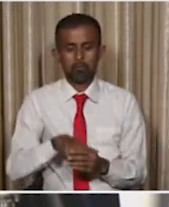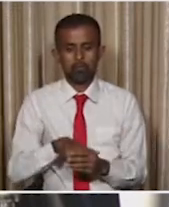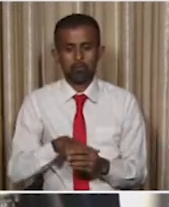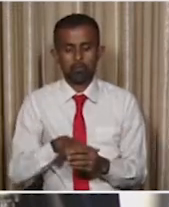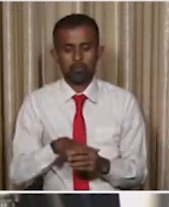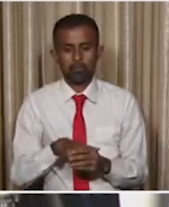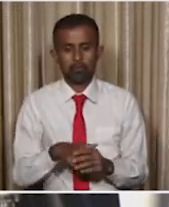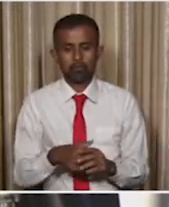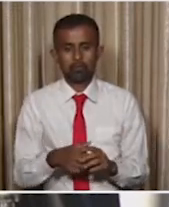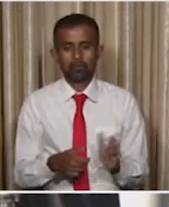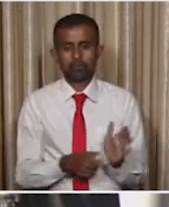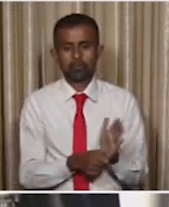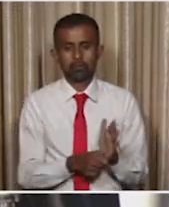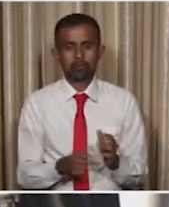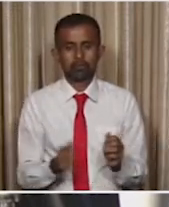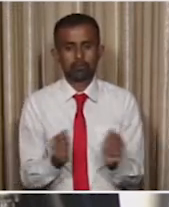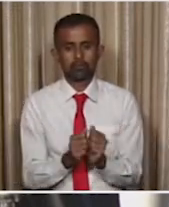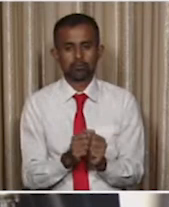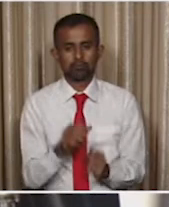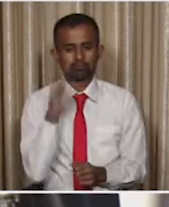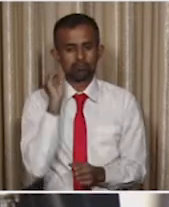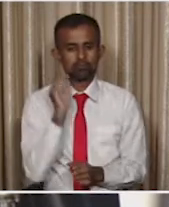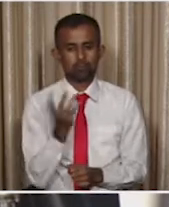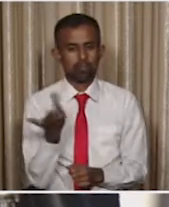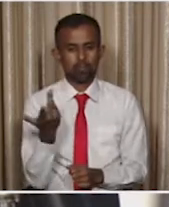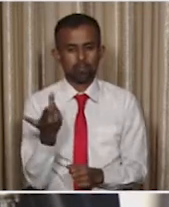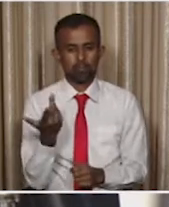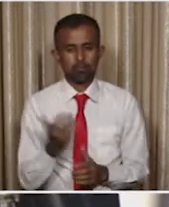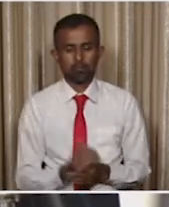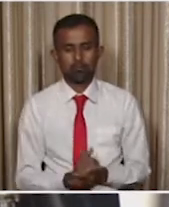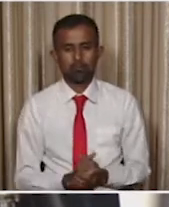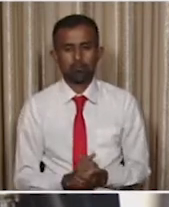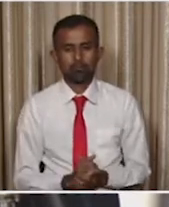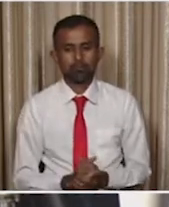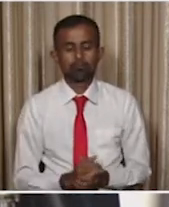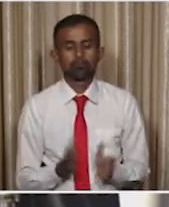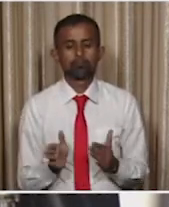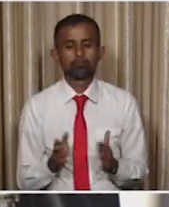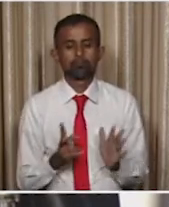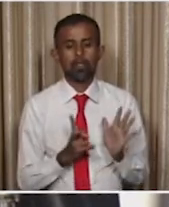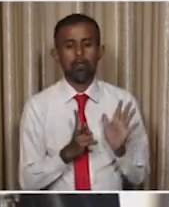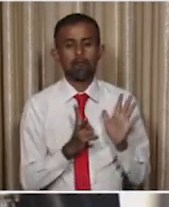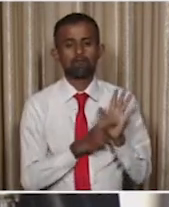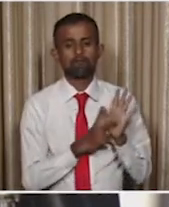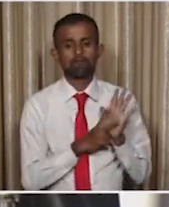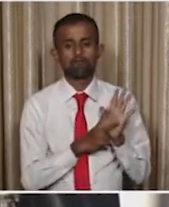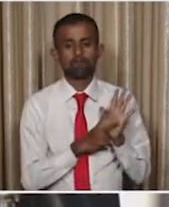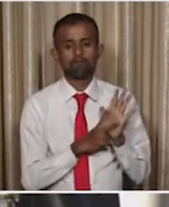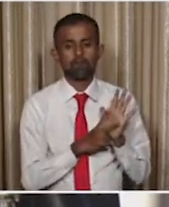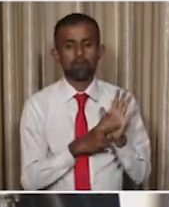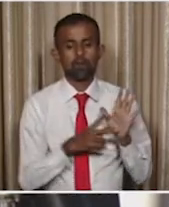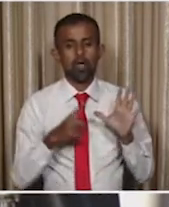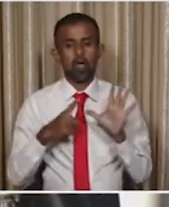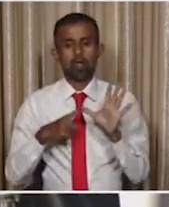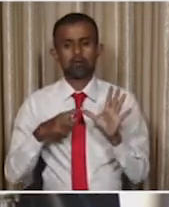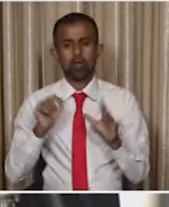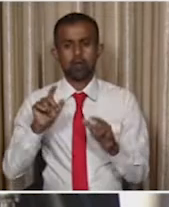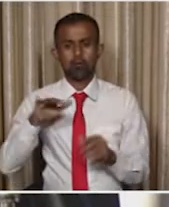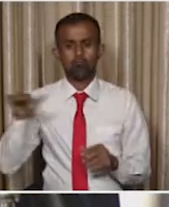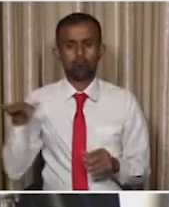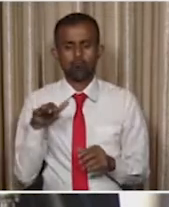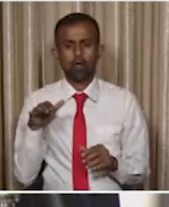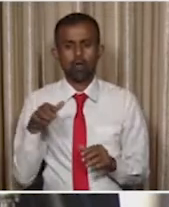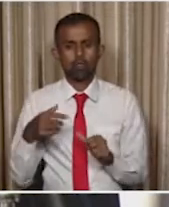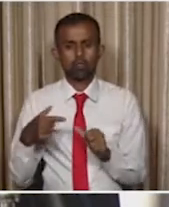இந்த இடத்திலே பதிவு செய்து கொள்கிறேன் நான் முடிக்கிறேன் அடுத்ததாக வவுனியா மாவட்டத்திலே ஆசிகுளம் கிராமத்திலே கற்குவாரிகள் இயங்குகின்றன அதன்